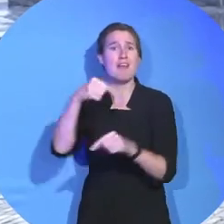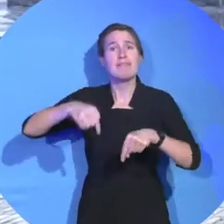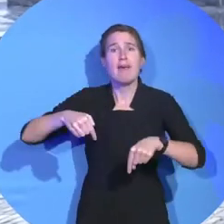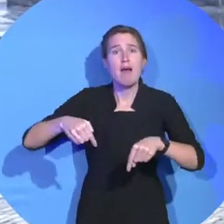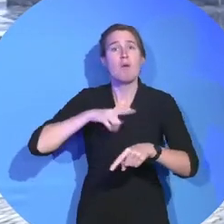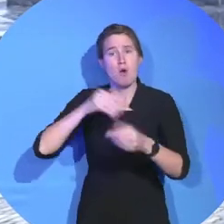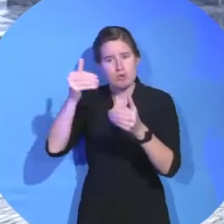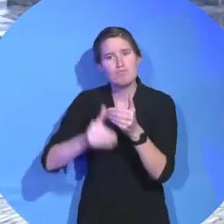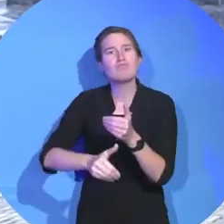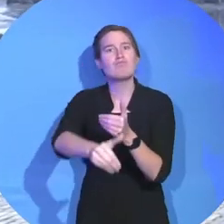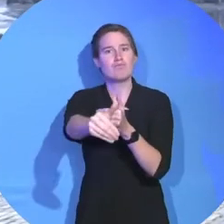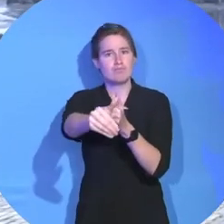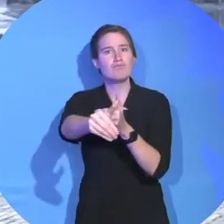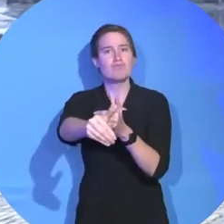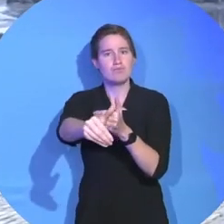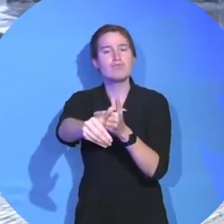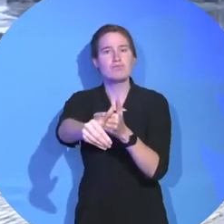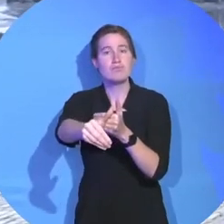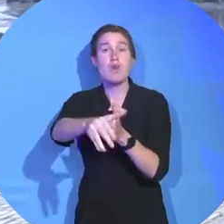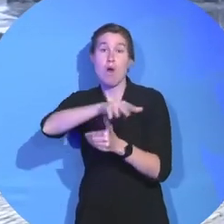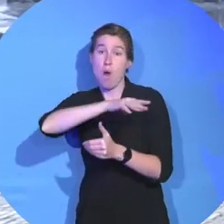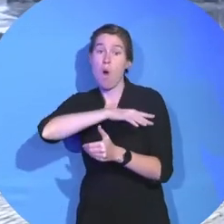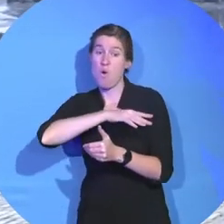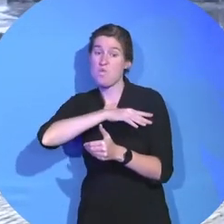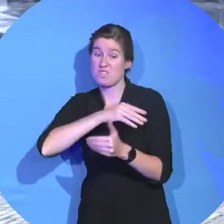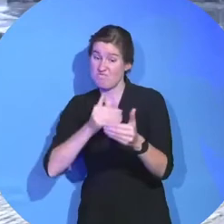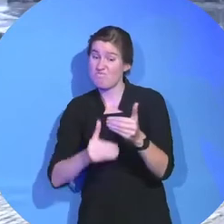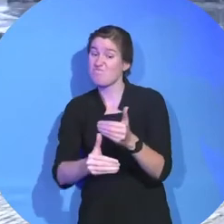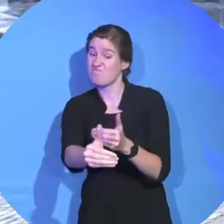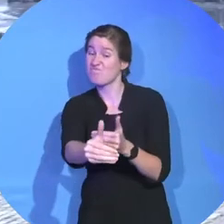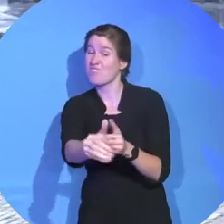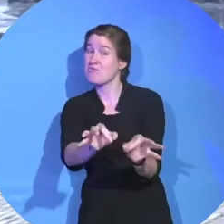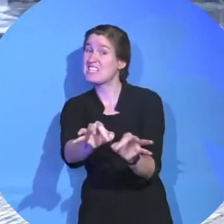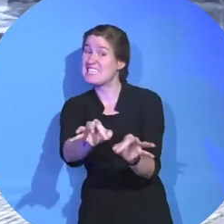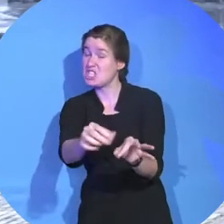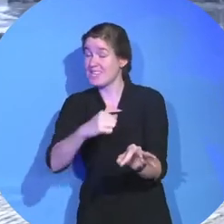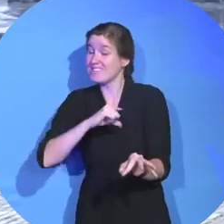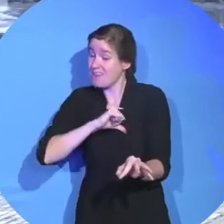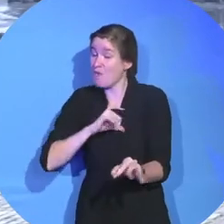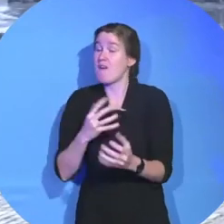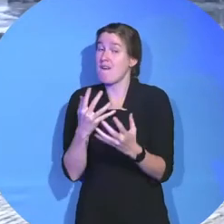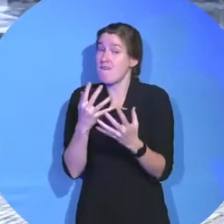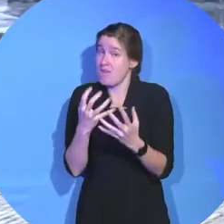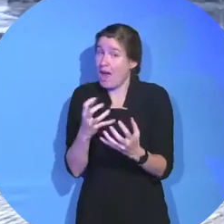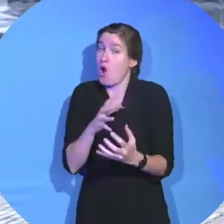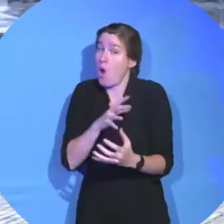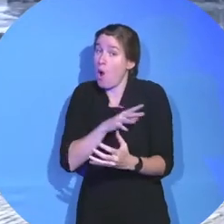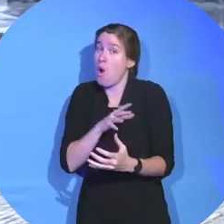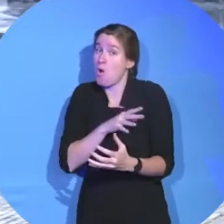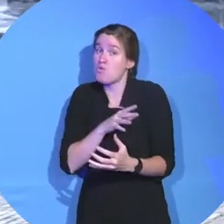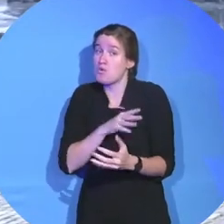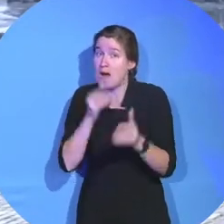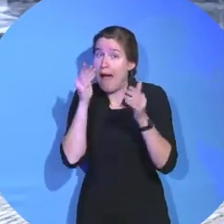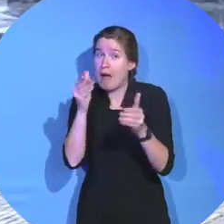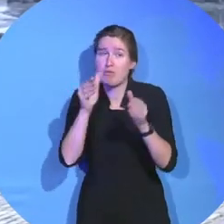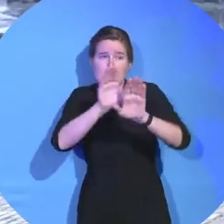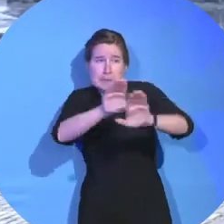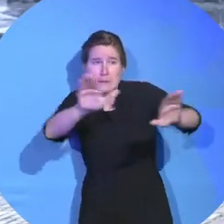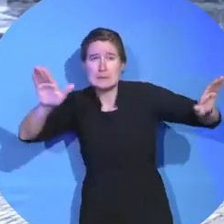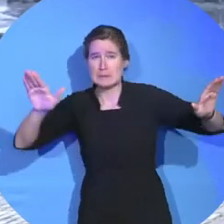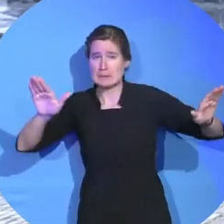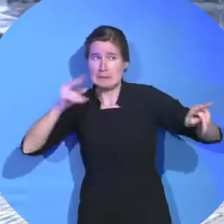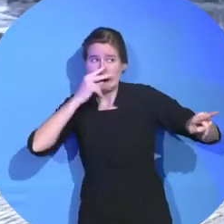En ik denk dat we daarmee ook richting de verkiezingen, en dat wil ik ook zelf doen, echt aandacht gaan vragen voor de